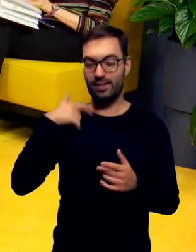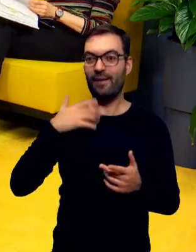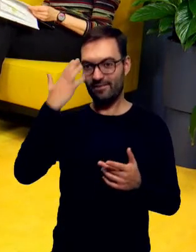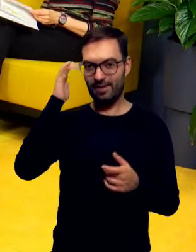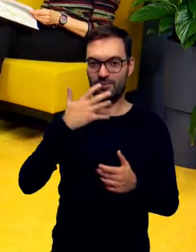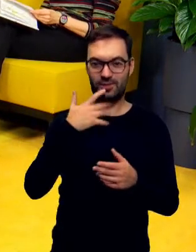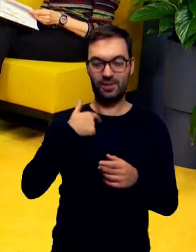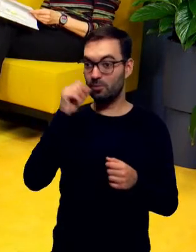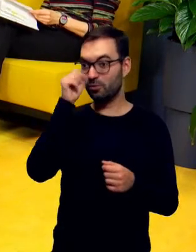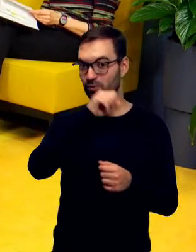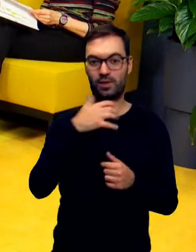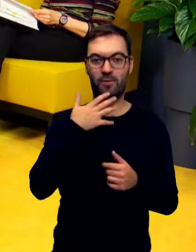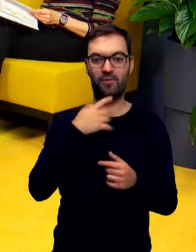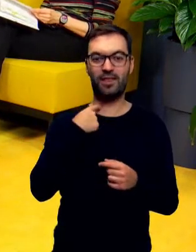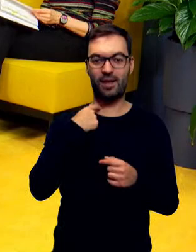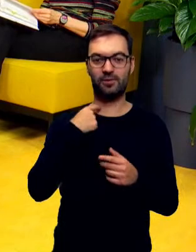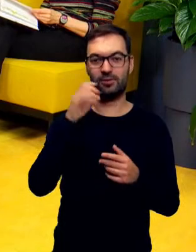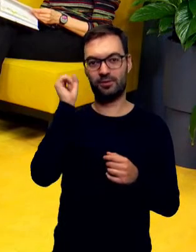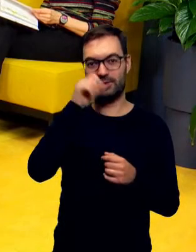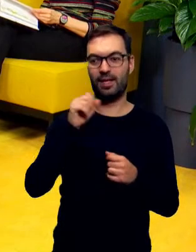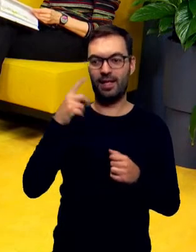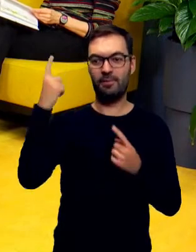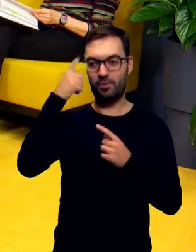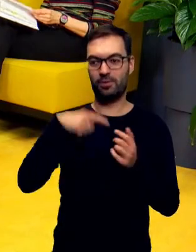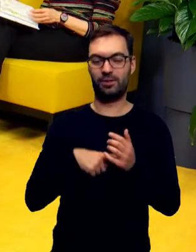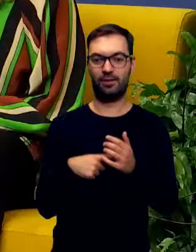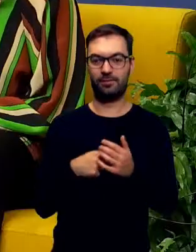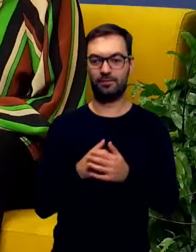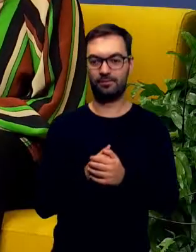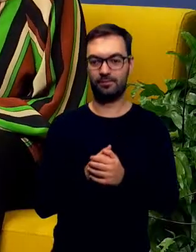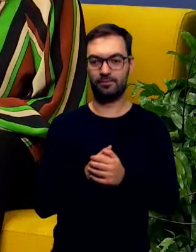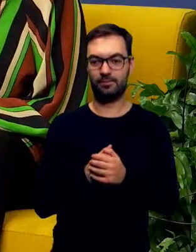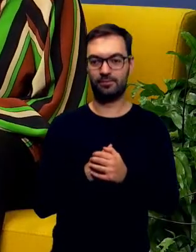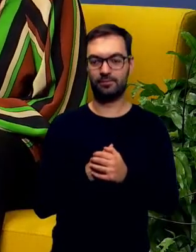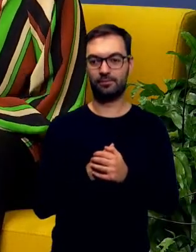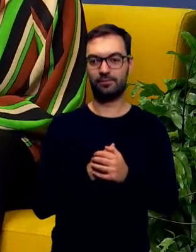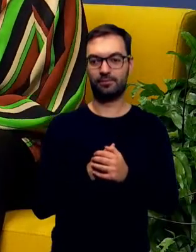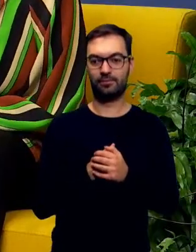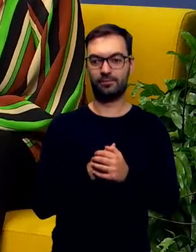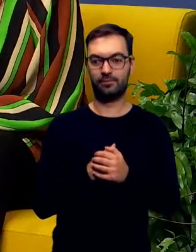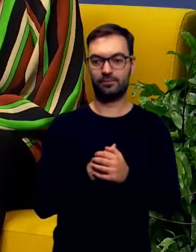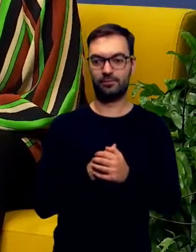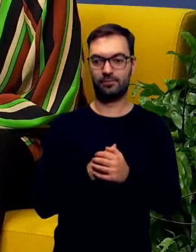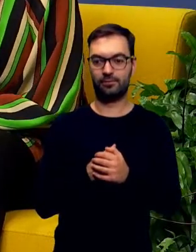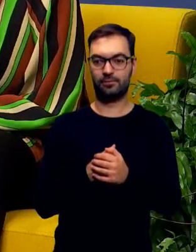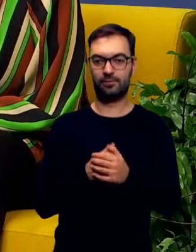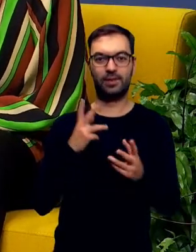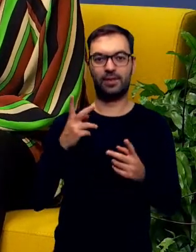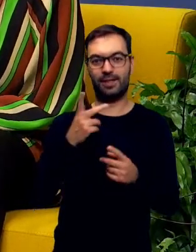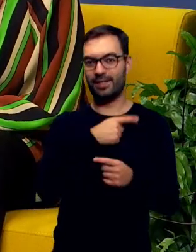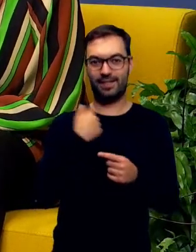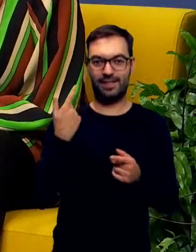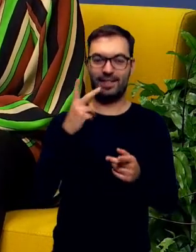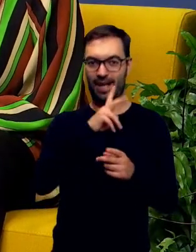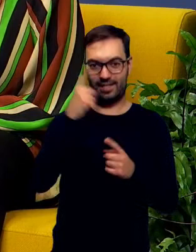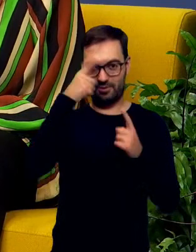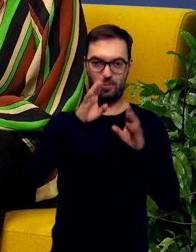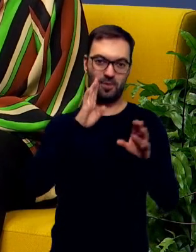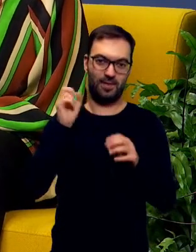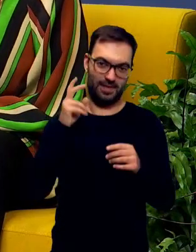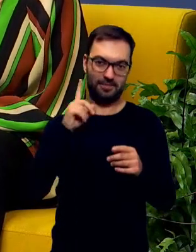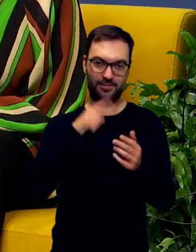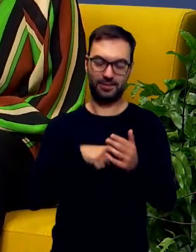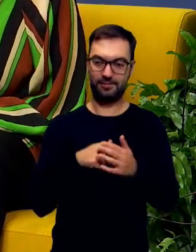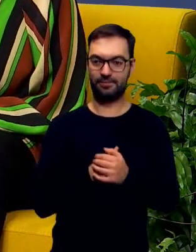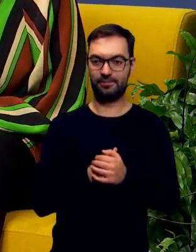absurdalność tego stwierdzenia, kiedy mówię je głośno, ale tak pomyślałem. Ile, jakby kto z nas kiedyś tak nie pomyślał,